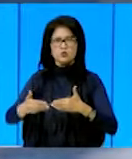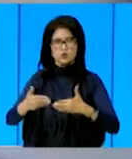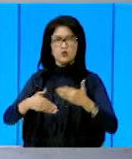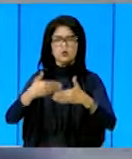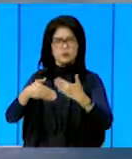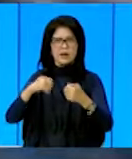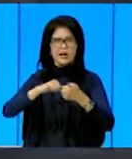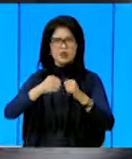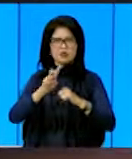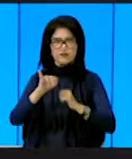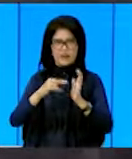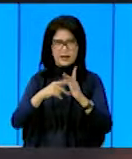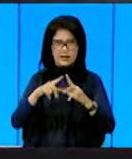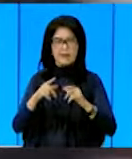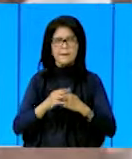Vina.